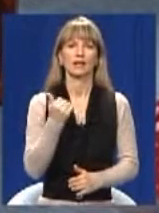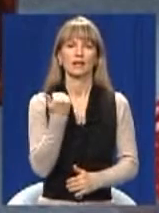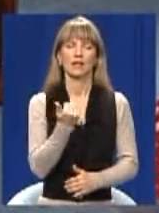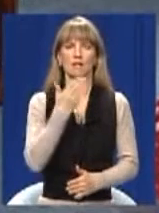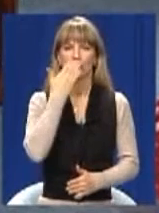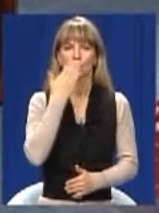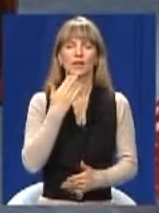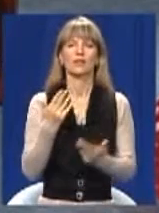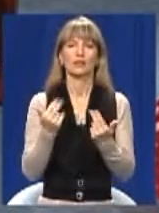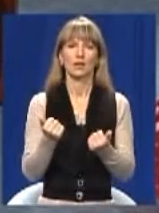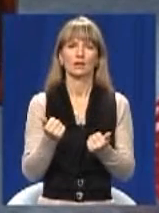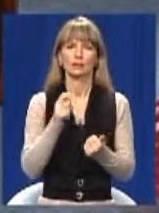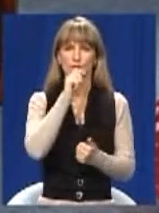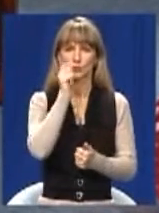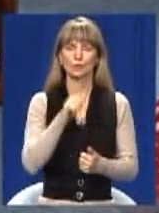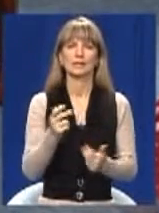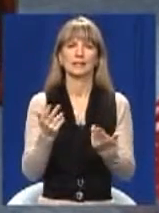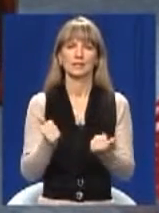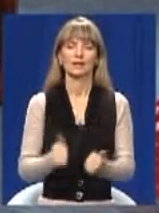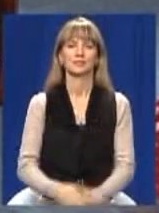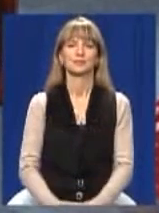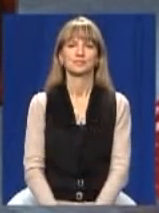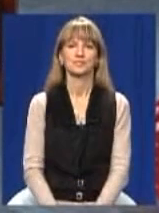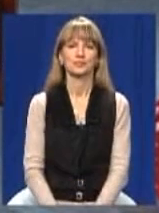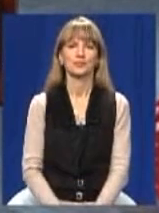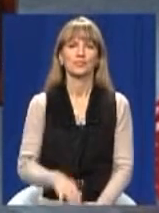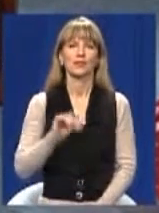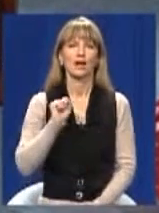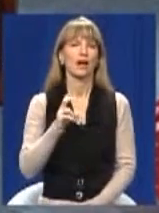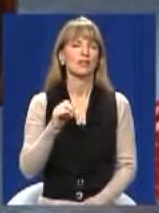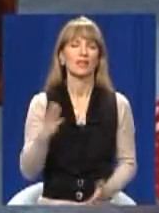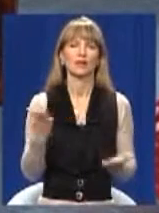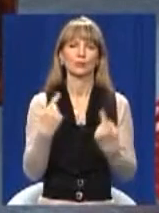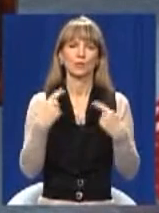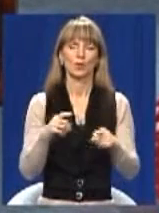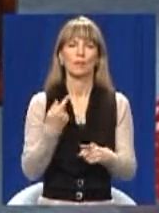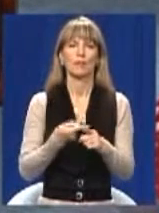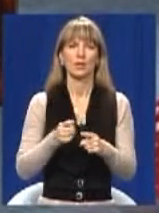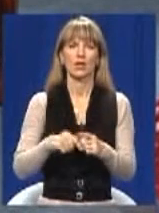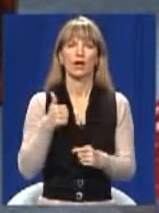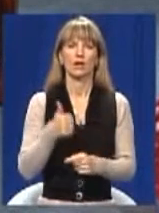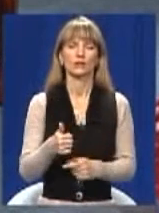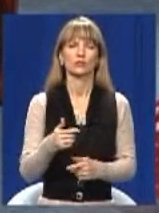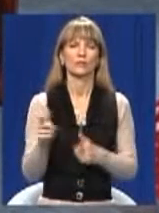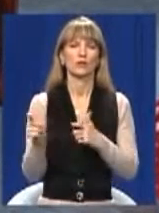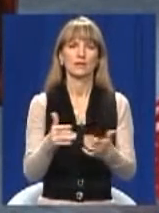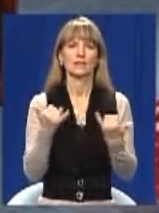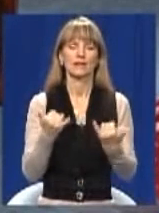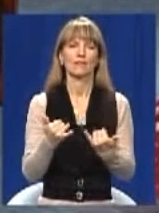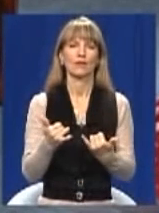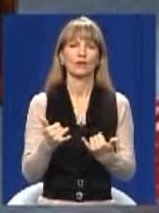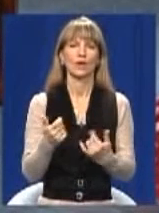їхніми ароматами? Так. Парфумів, звичайно, таке, а не якимись іншими. А, тож, добре. Знаєш, що ти підготувала нам сьогодні